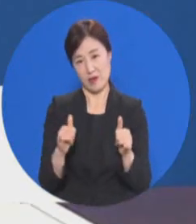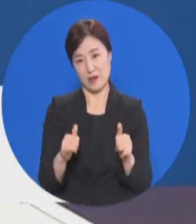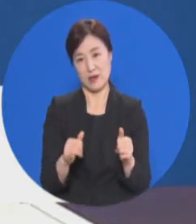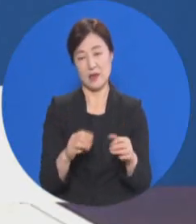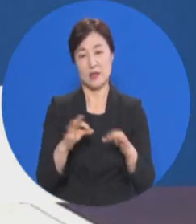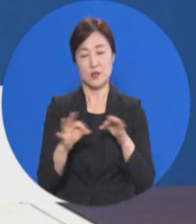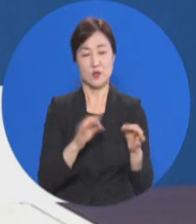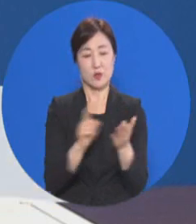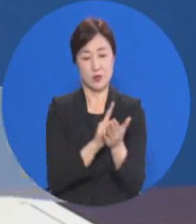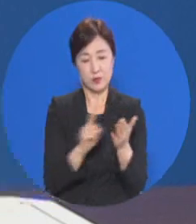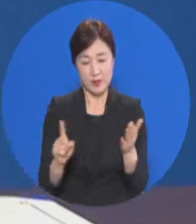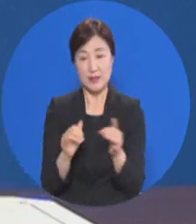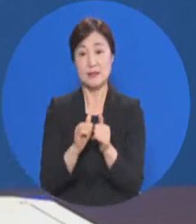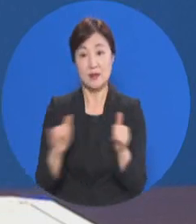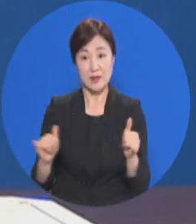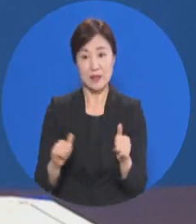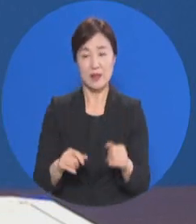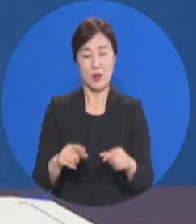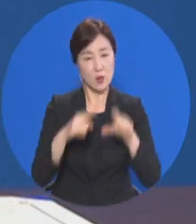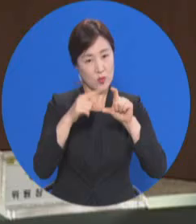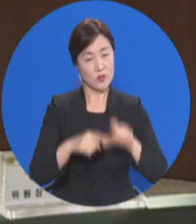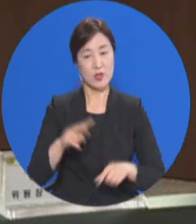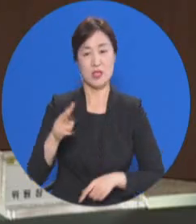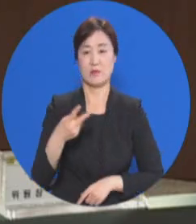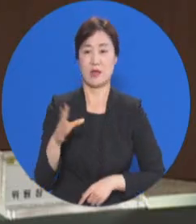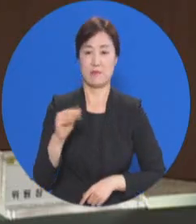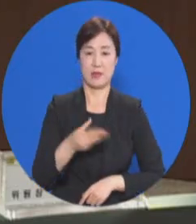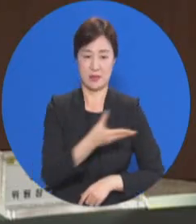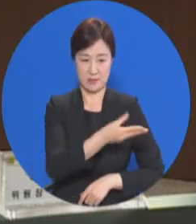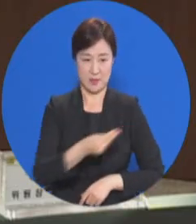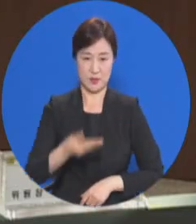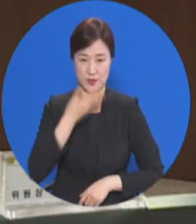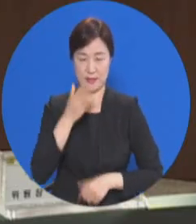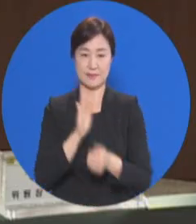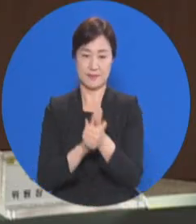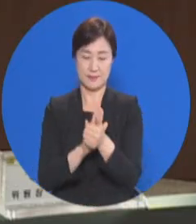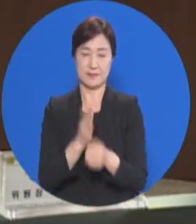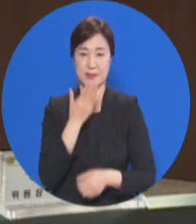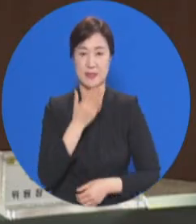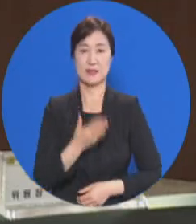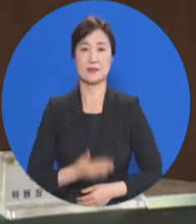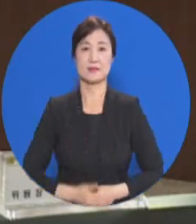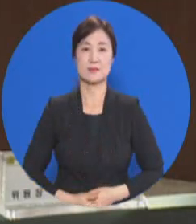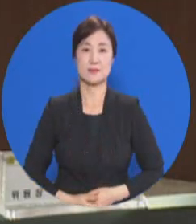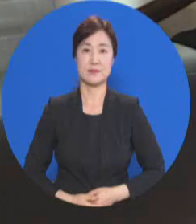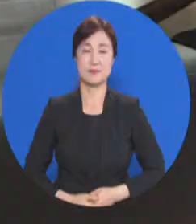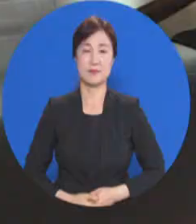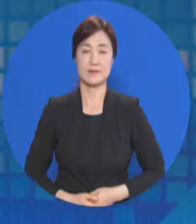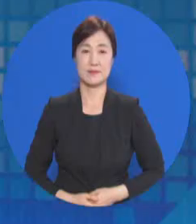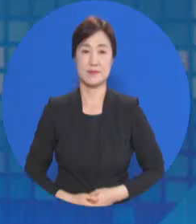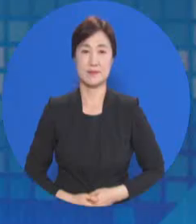금융소외계층이 평균 200만 원 상당의 소액 대출을 받을 수 있을 것으로 기대하고 있습니다.